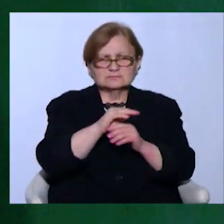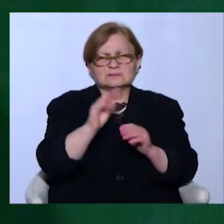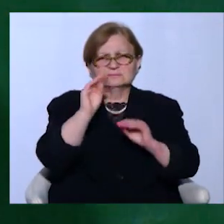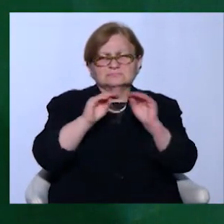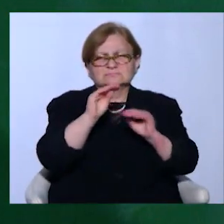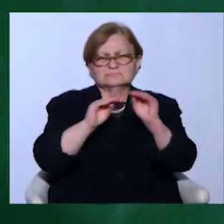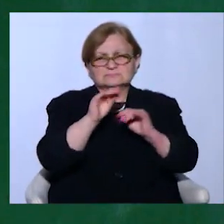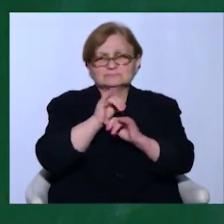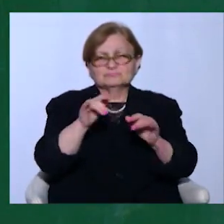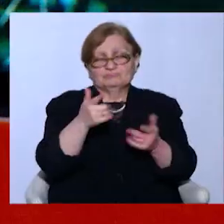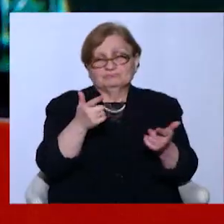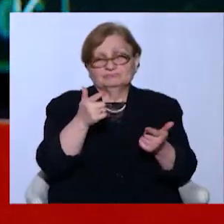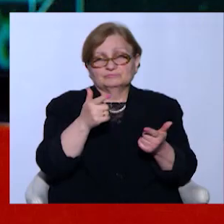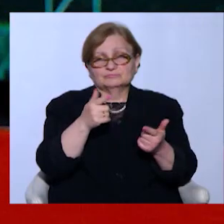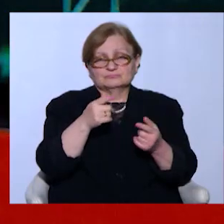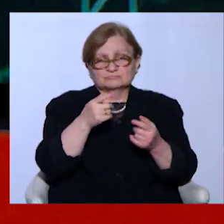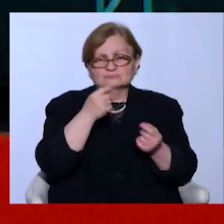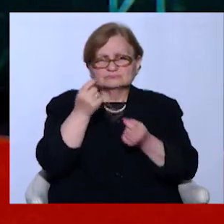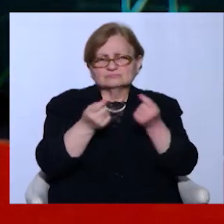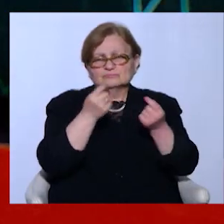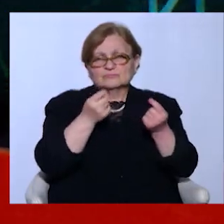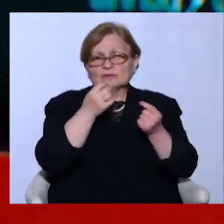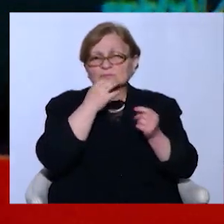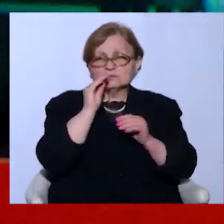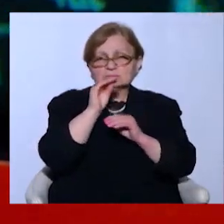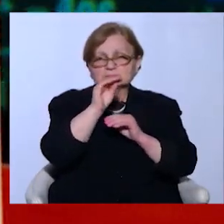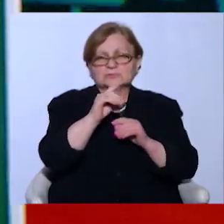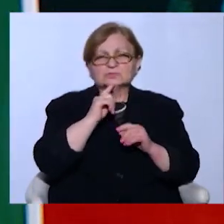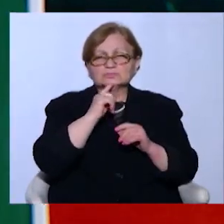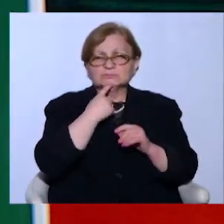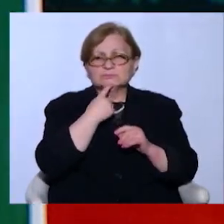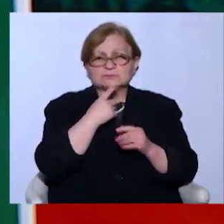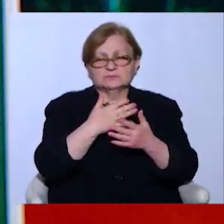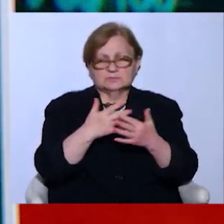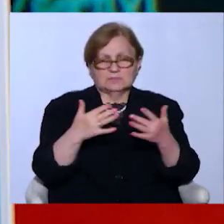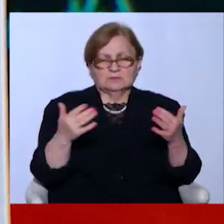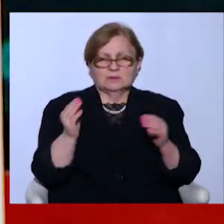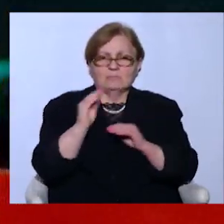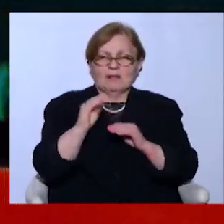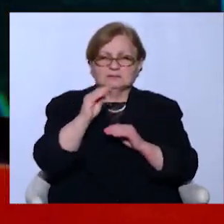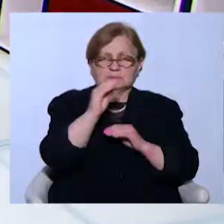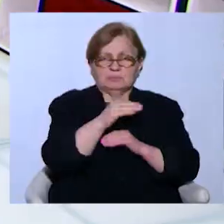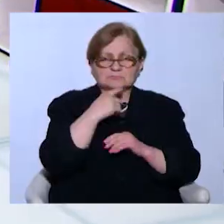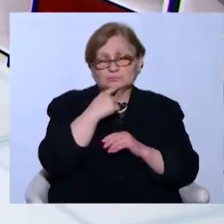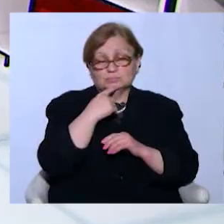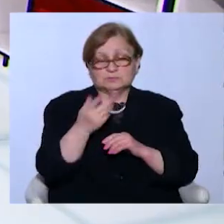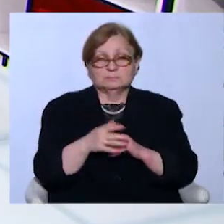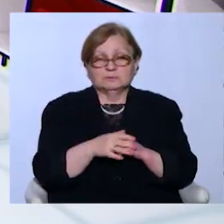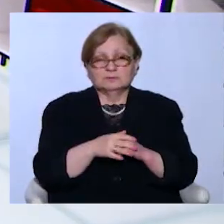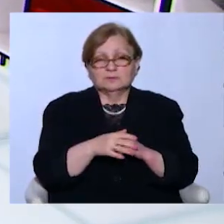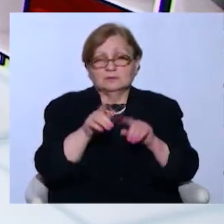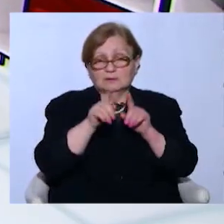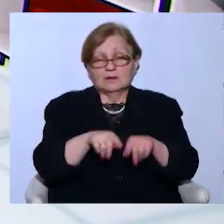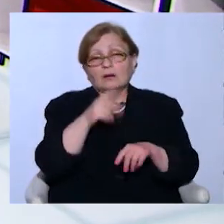b. შესაბამისად წრფივ ფუნქციებს ის რთულდებოდა, ხო? თანდათანობით. იგივე არის